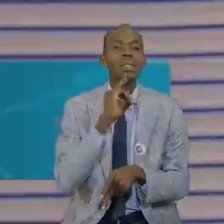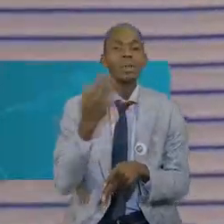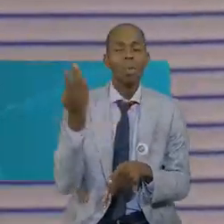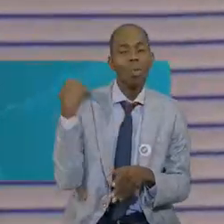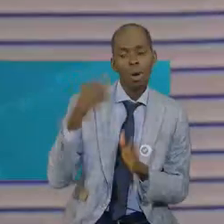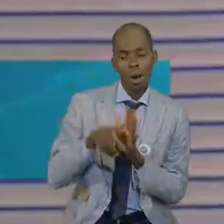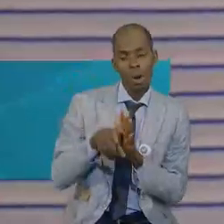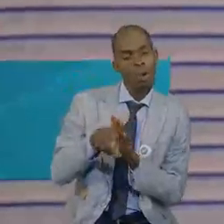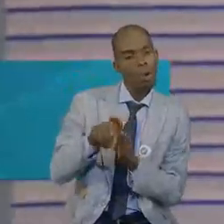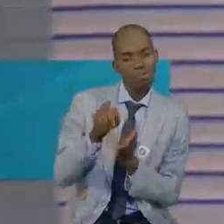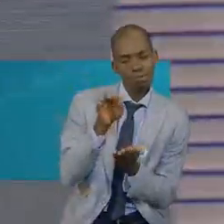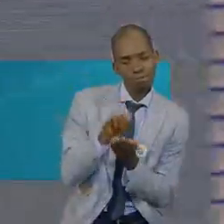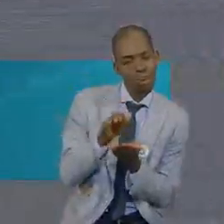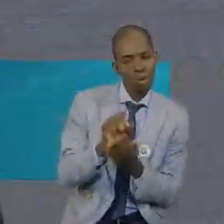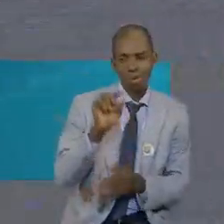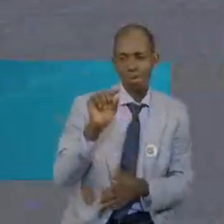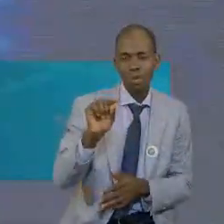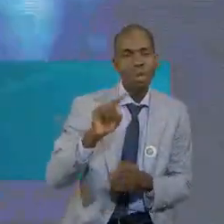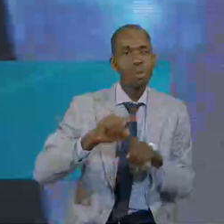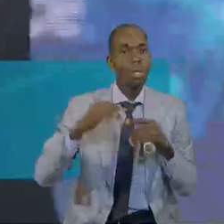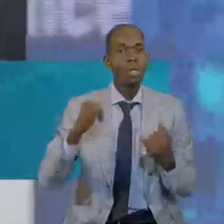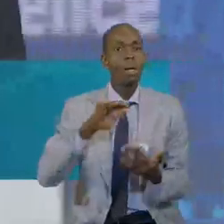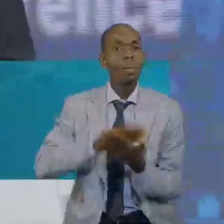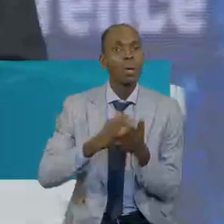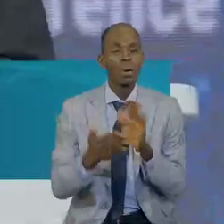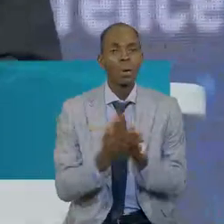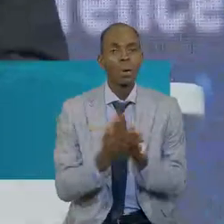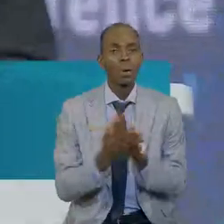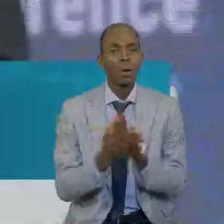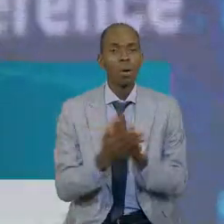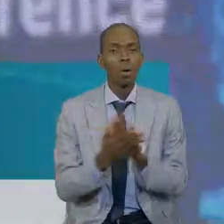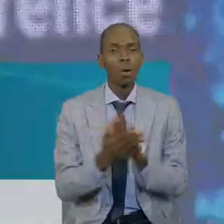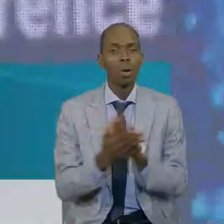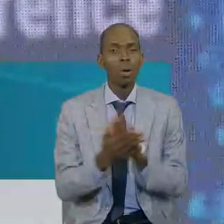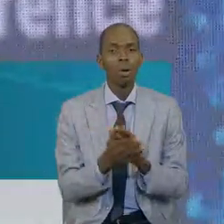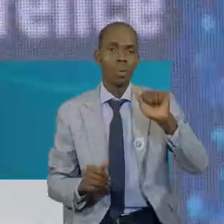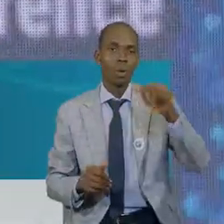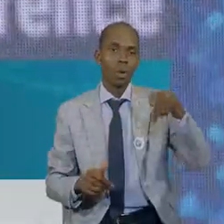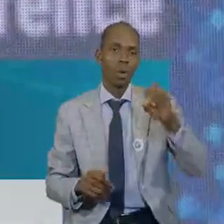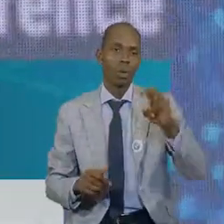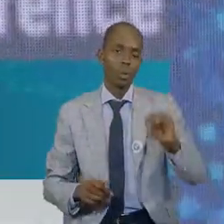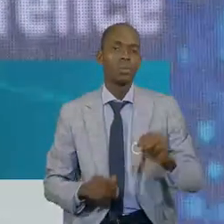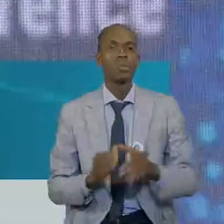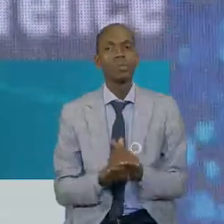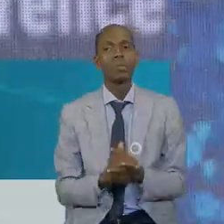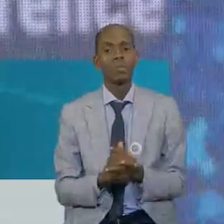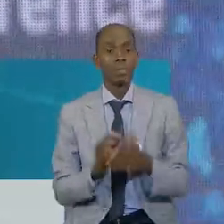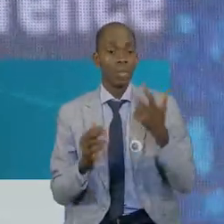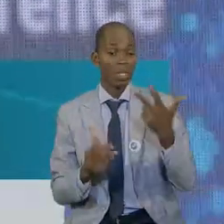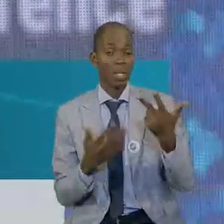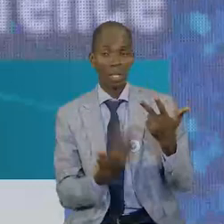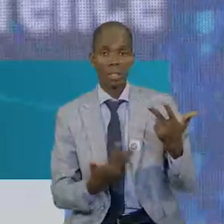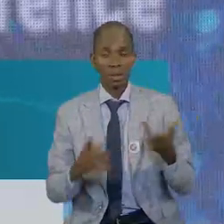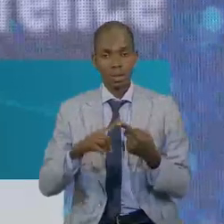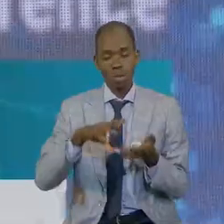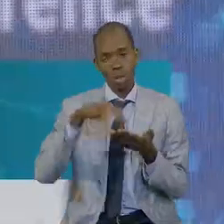les gens vont te regarder pour dire, ah, vraiment, je vois un prodige. Venez, venez, venez voir. Et quand ils vont venir, verront que tu étais un vermisseau transformé en arme.